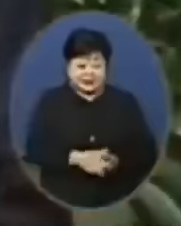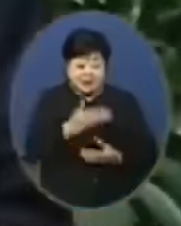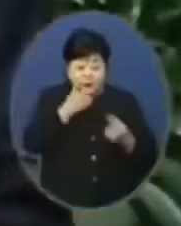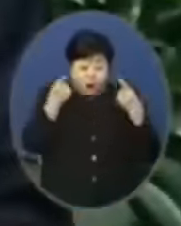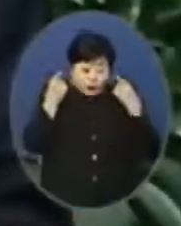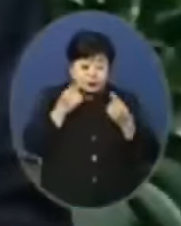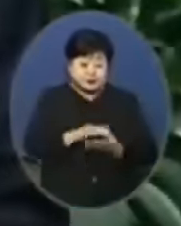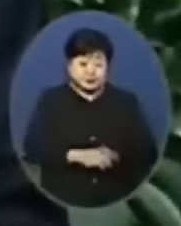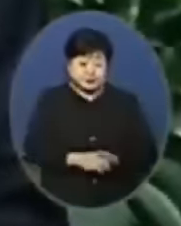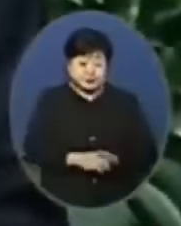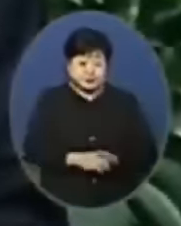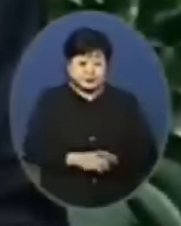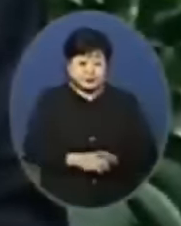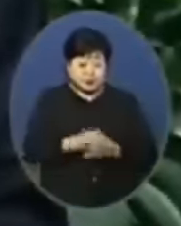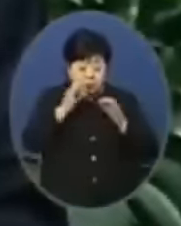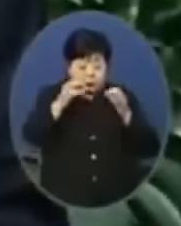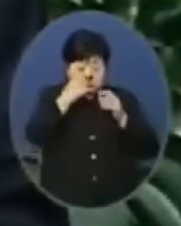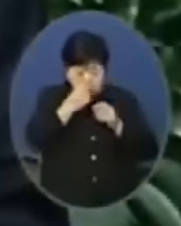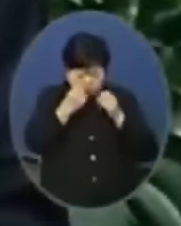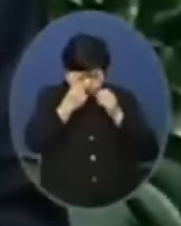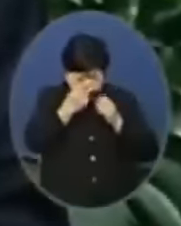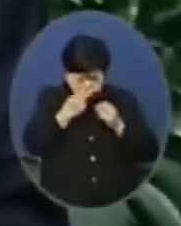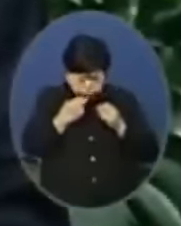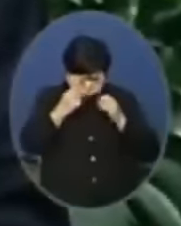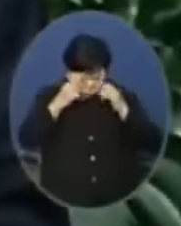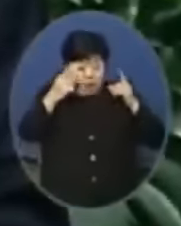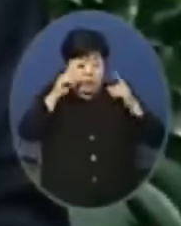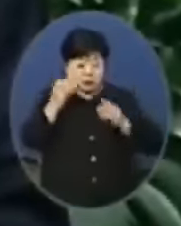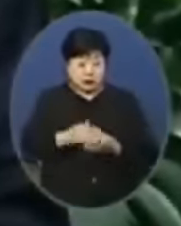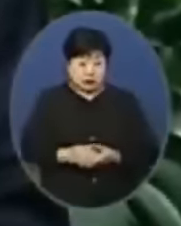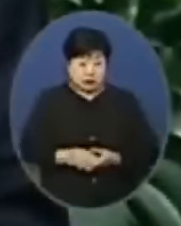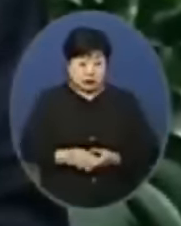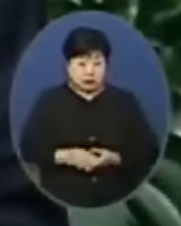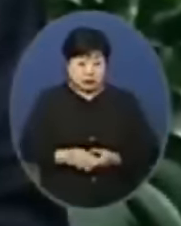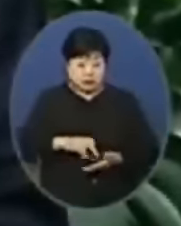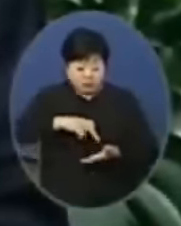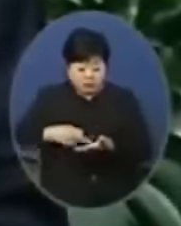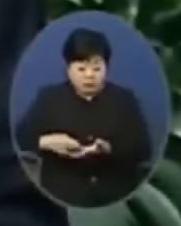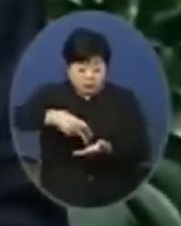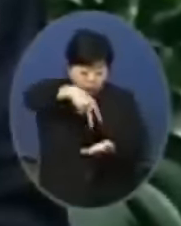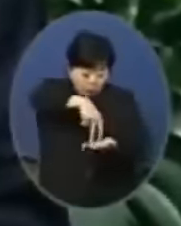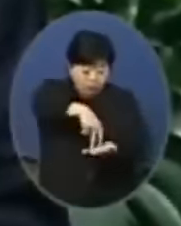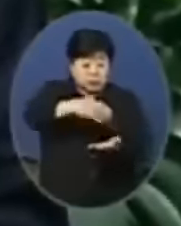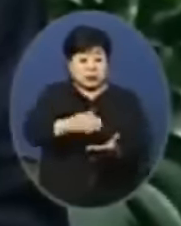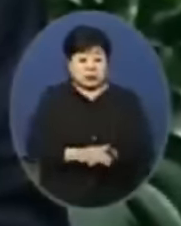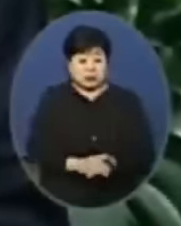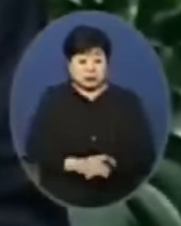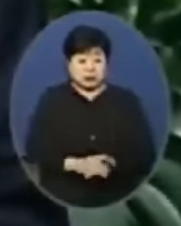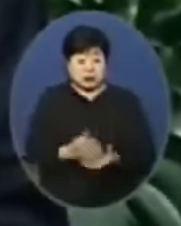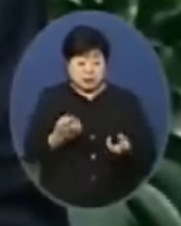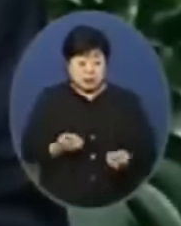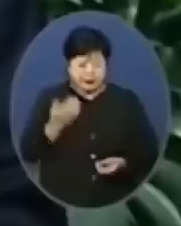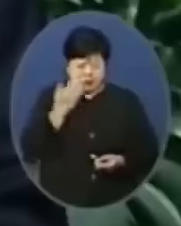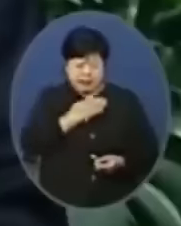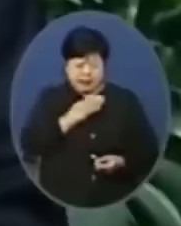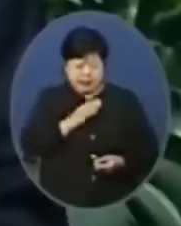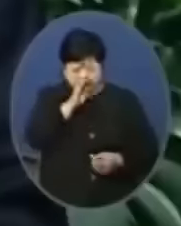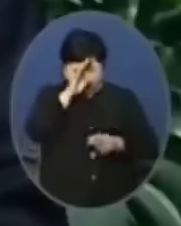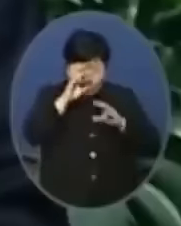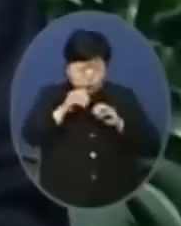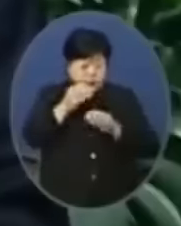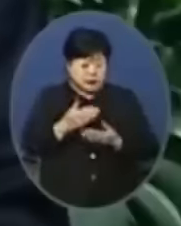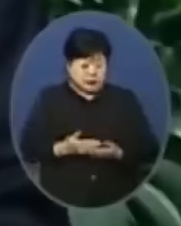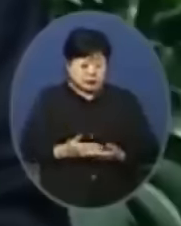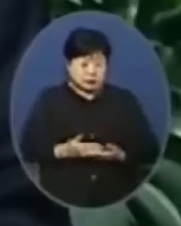복음이라는 것은 못 보는 사람이 보는 것이 복음이고 못 걷는 사람이 걷는 것이 복음이고 나병 환자가 깨끗함을 받는 것이